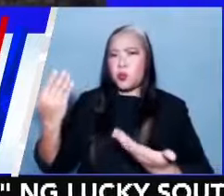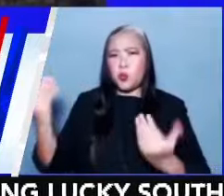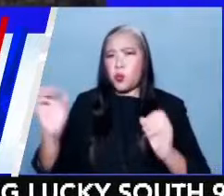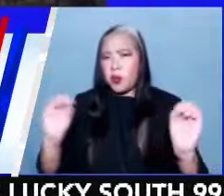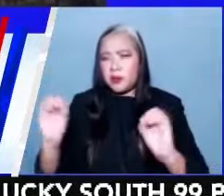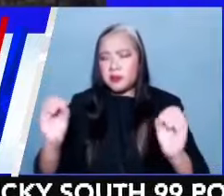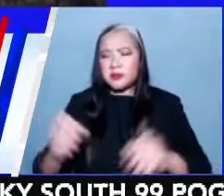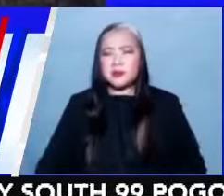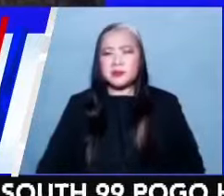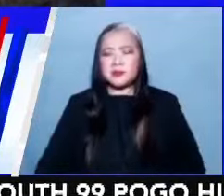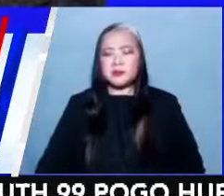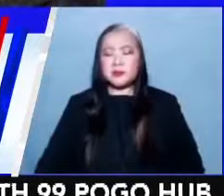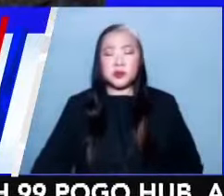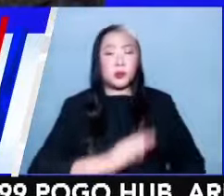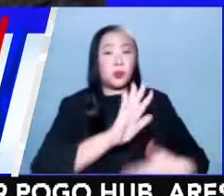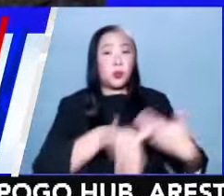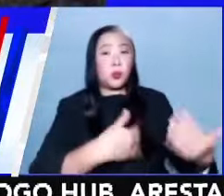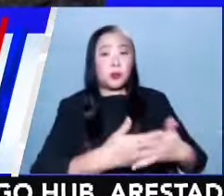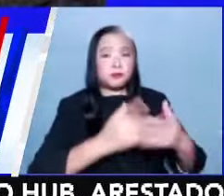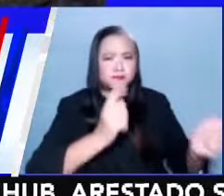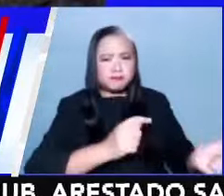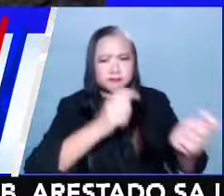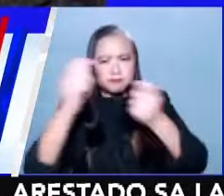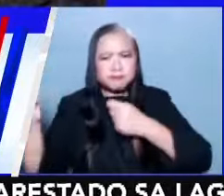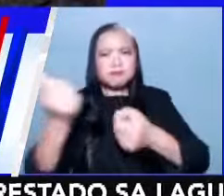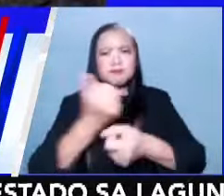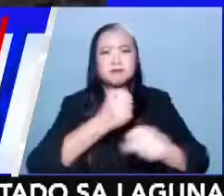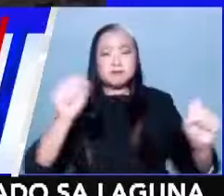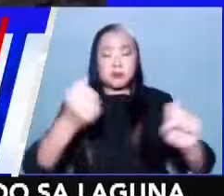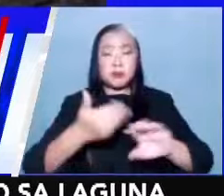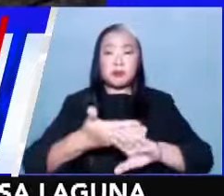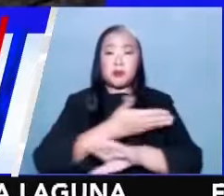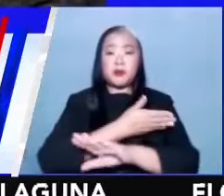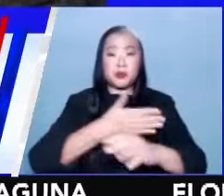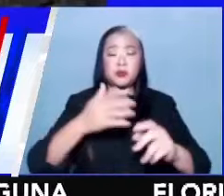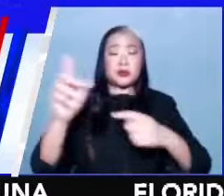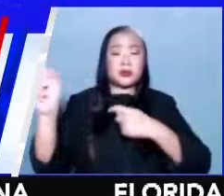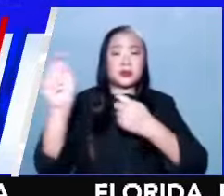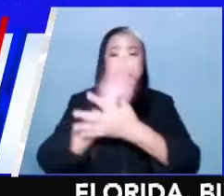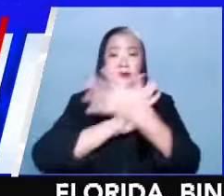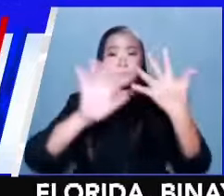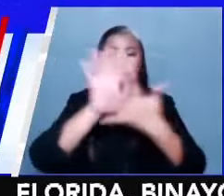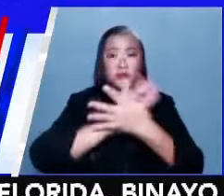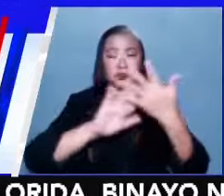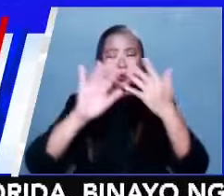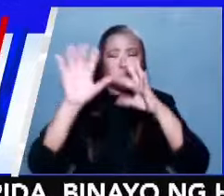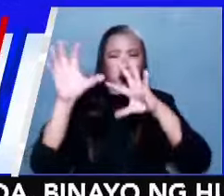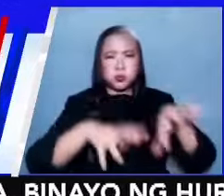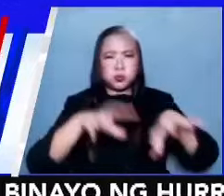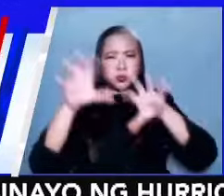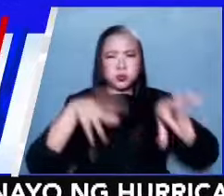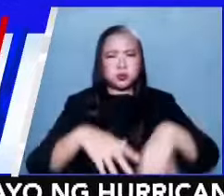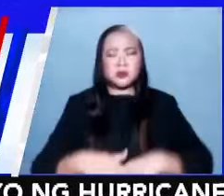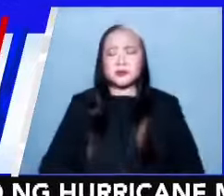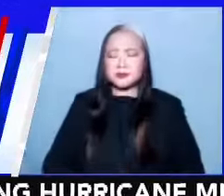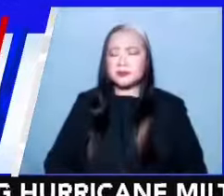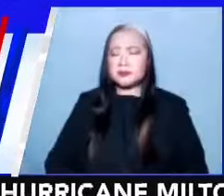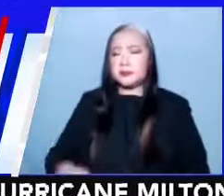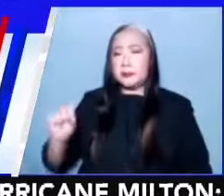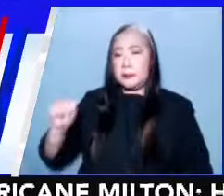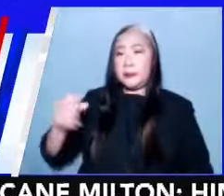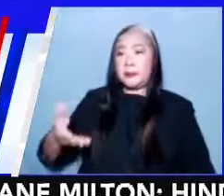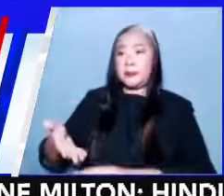na agad bago pa man na humagupit itong Milton? Bago pa man po humagipit ang